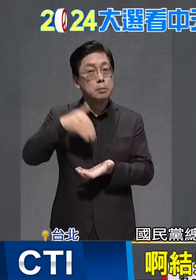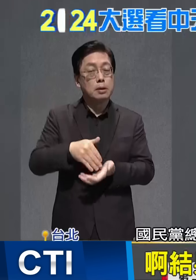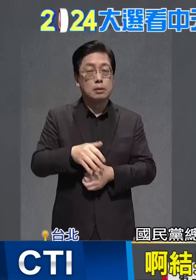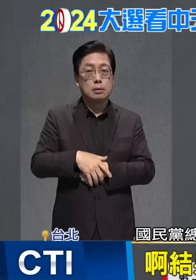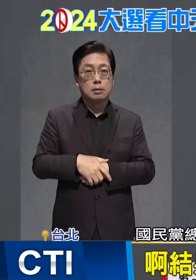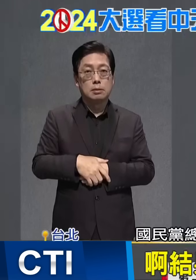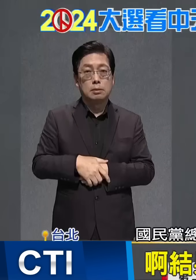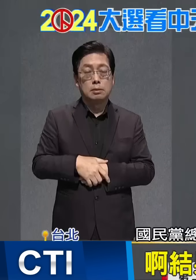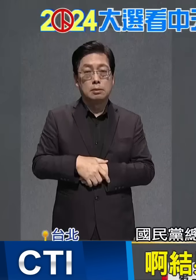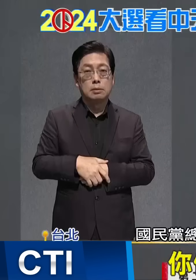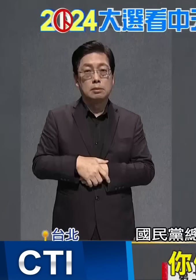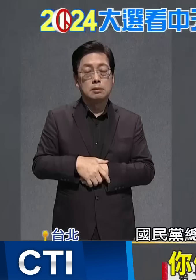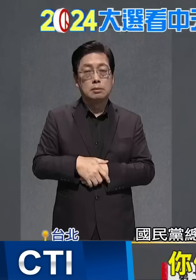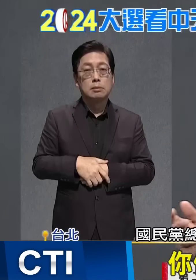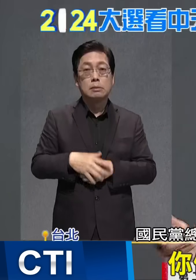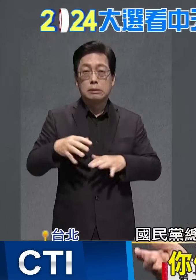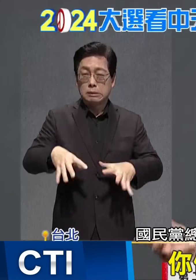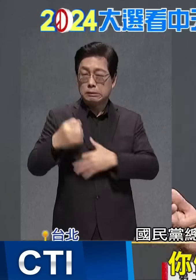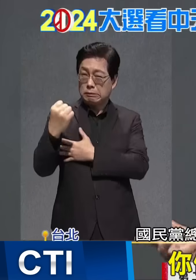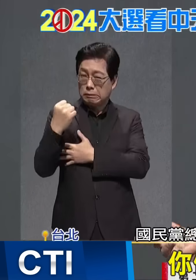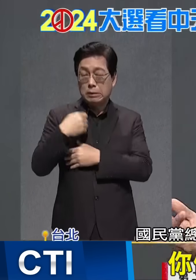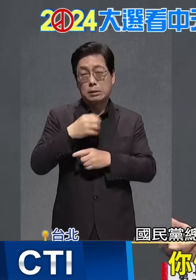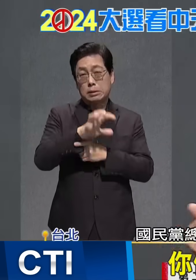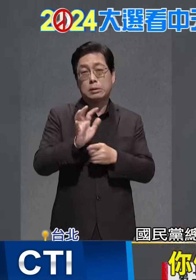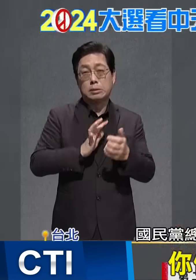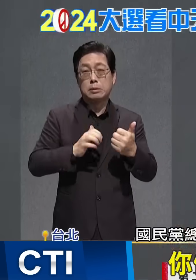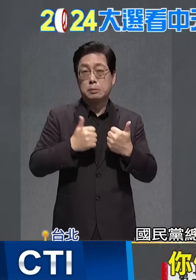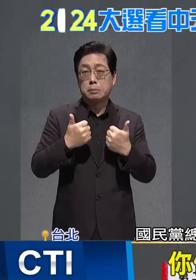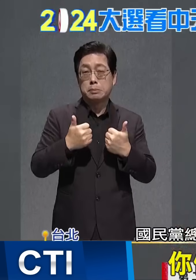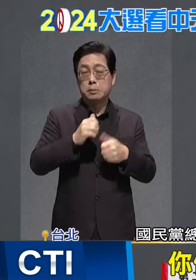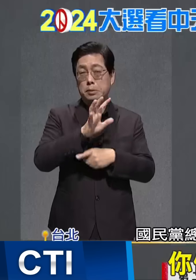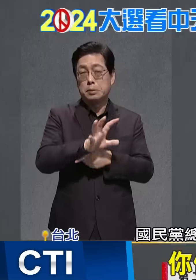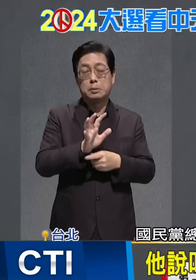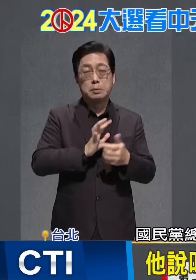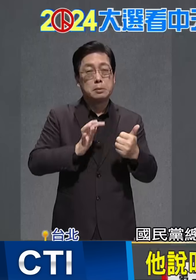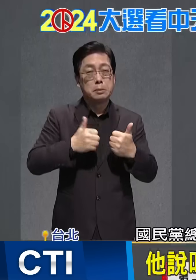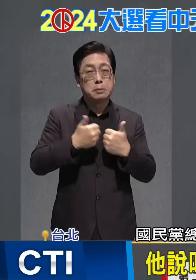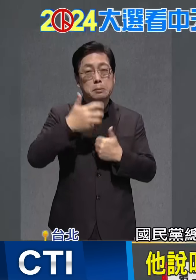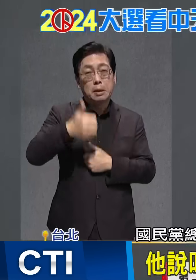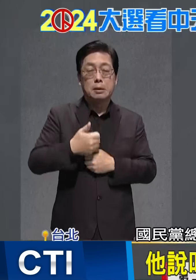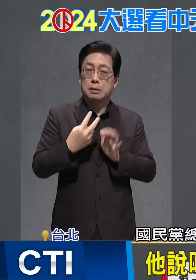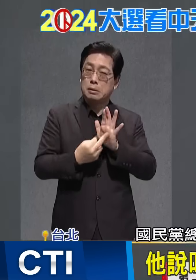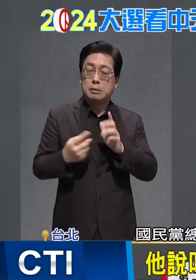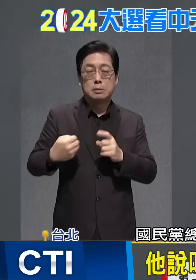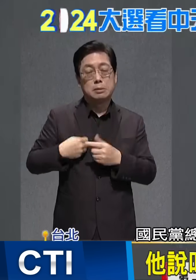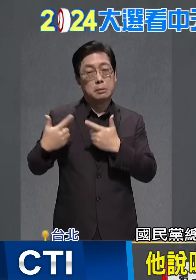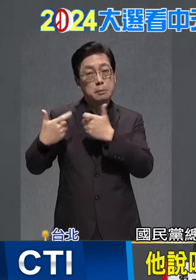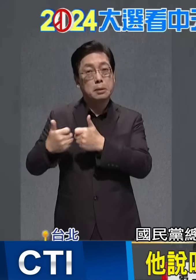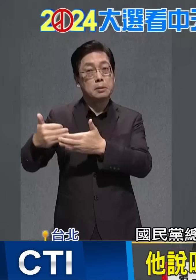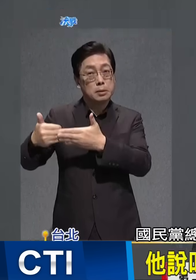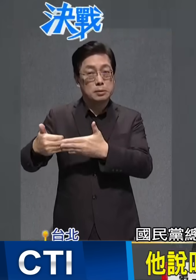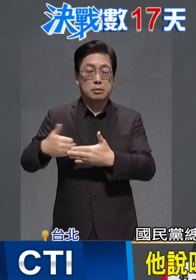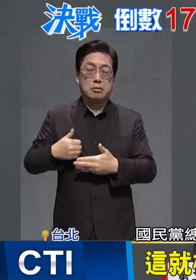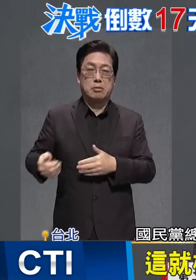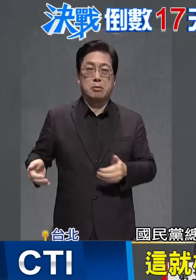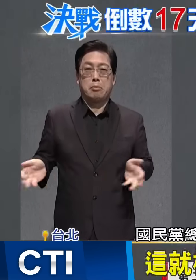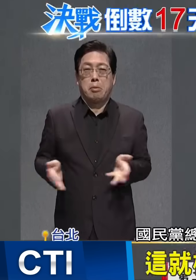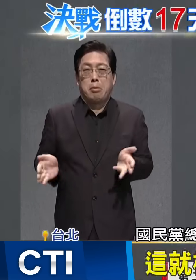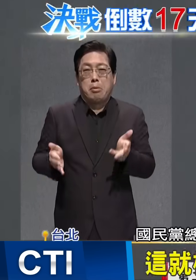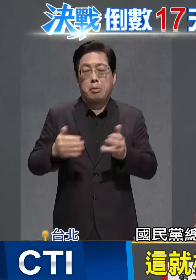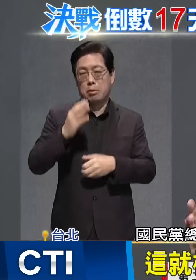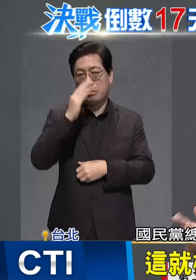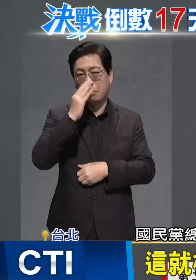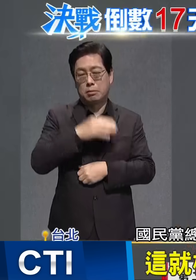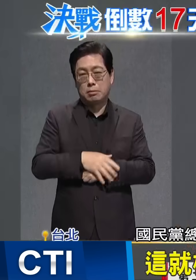人行政变个，啊，恁农业部长陈吉仲安怎讲？伊讲叫做配合中国起舞啦，